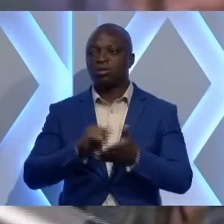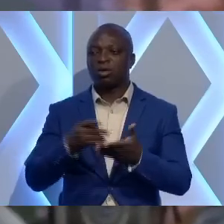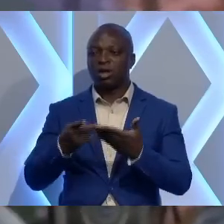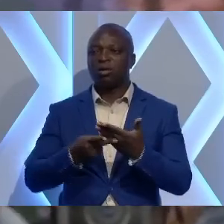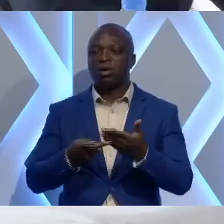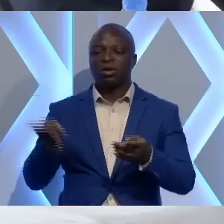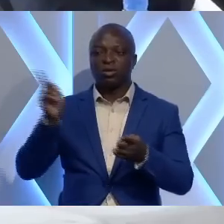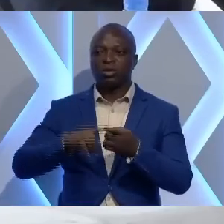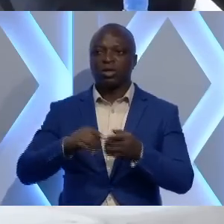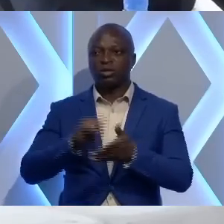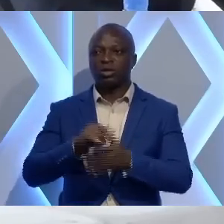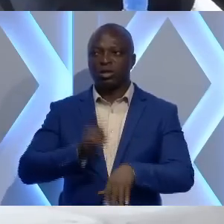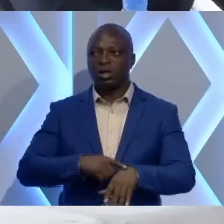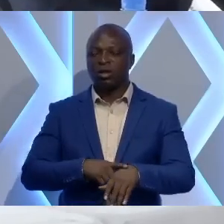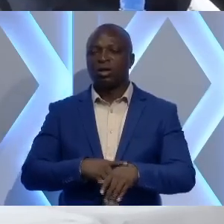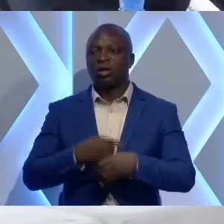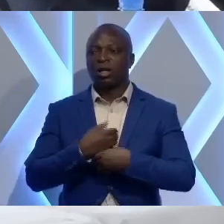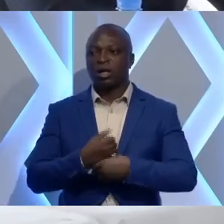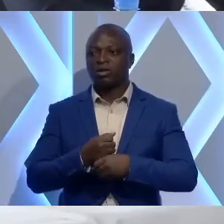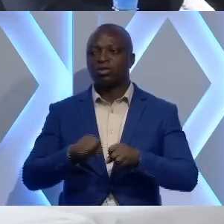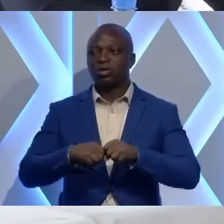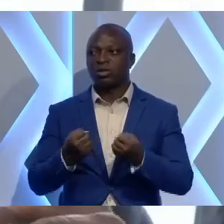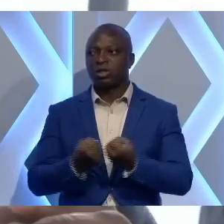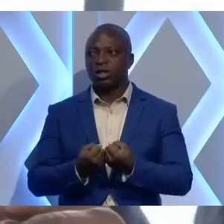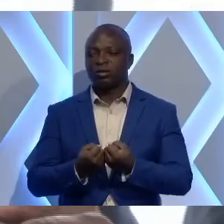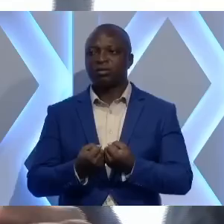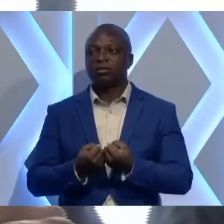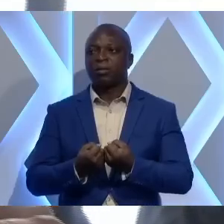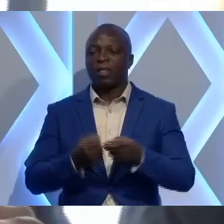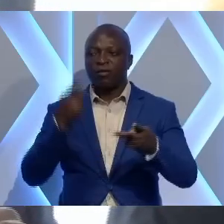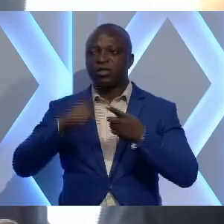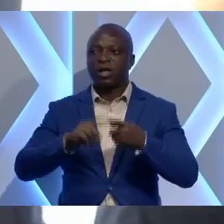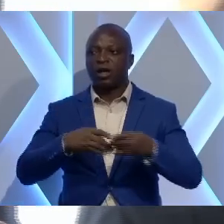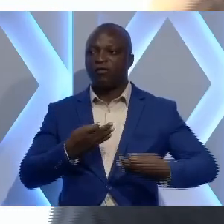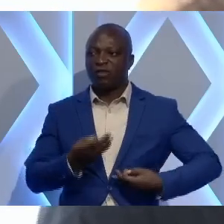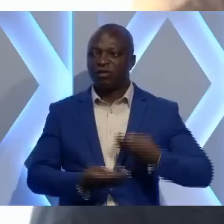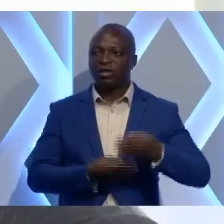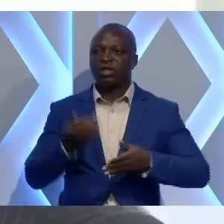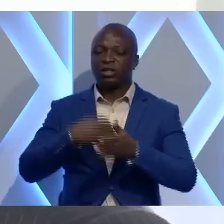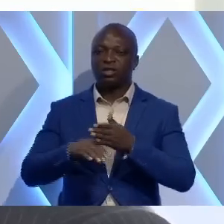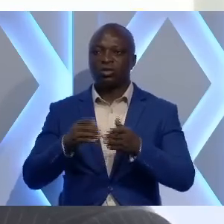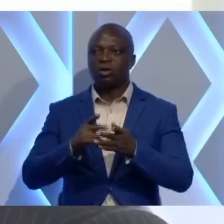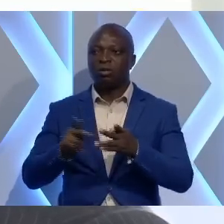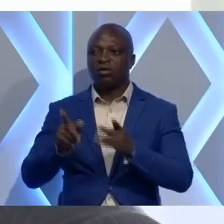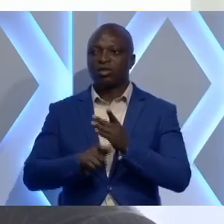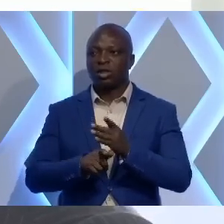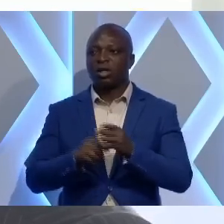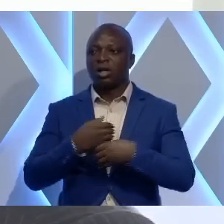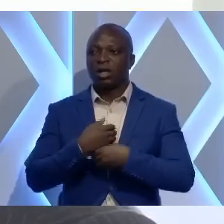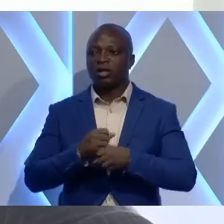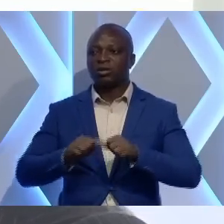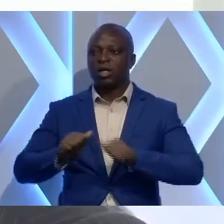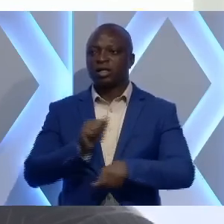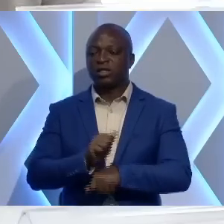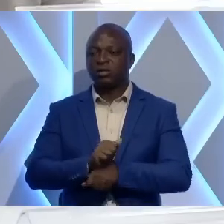l'horizon. Parmi celles-ci, la mise en place d'une entreprise carcérale visant à favoriser l'insertion professionnelle, la création d'une